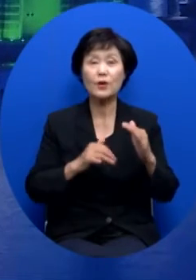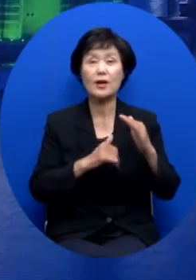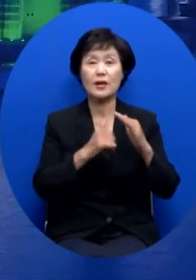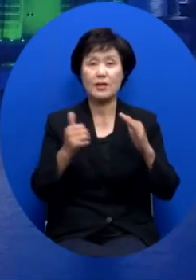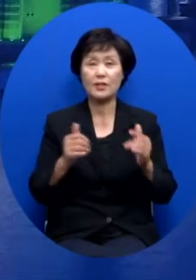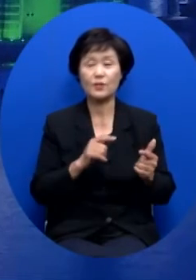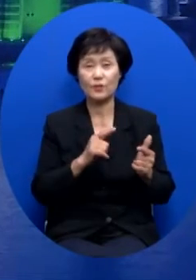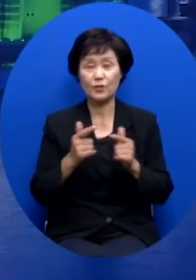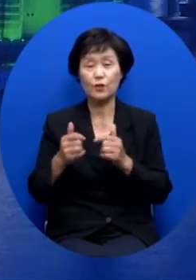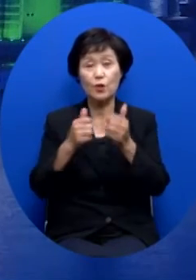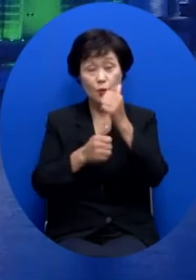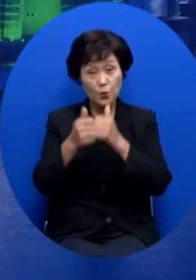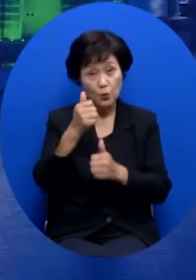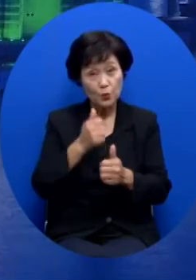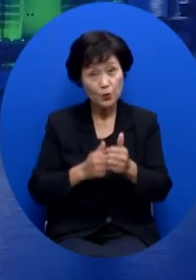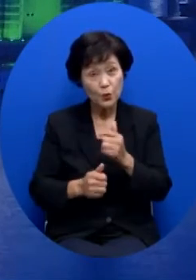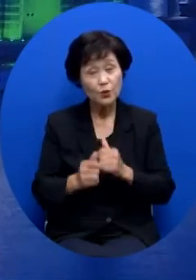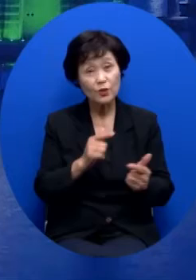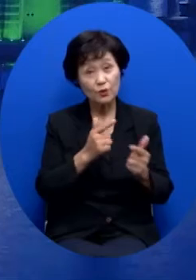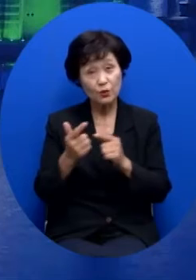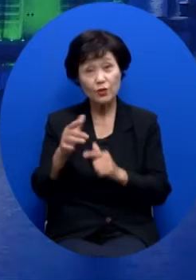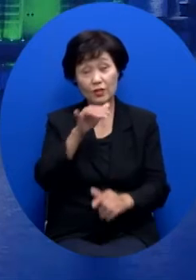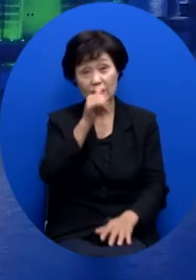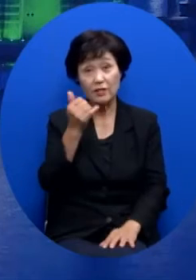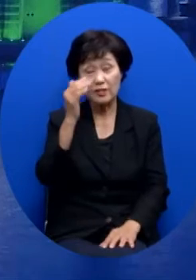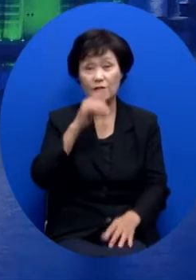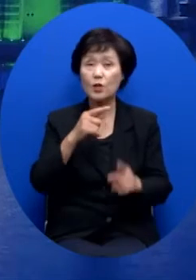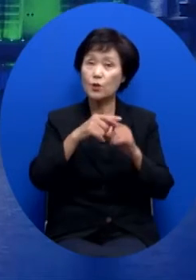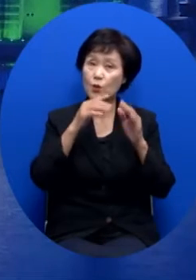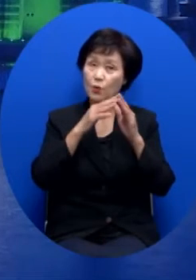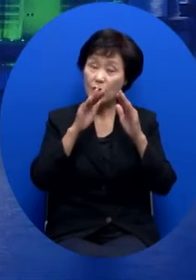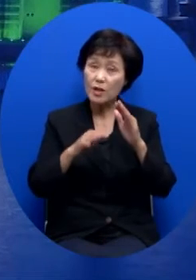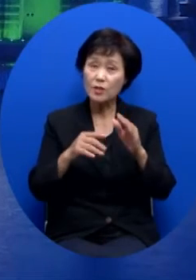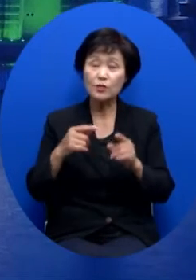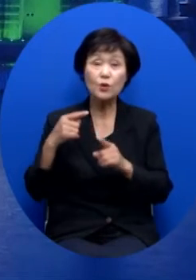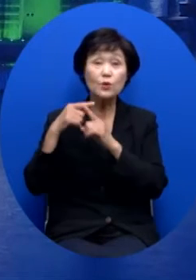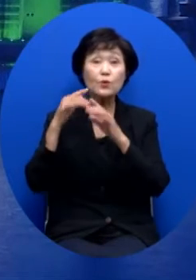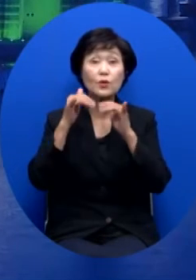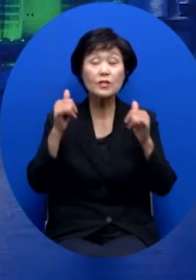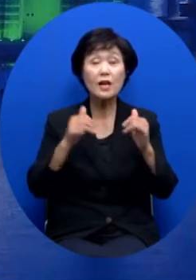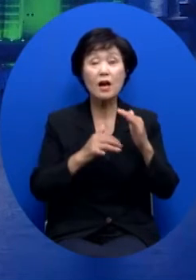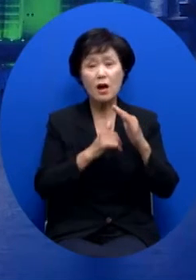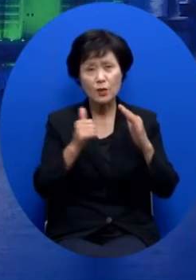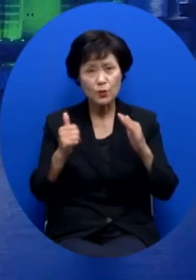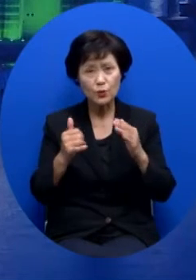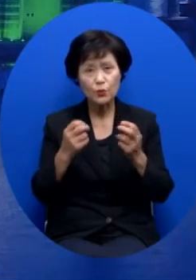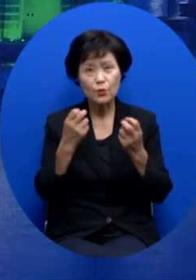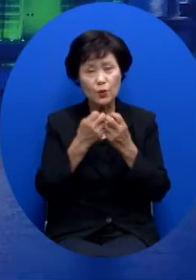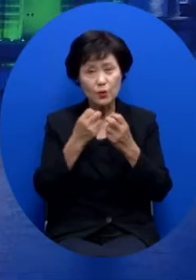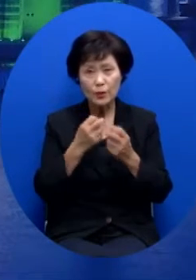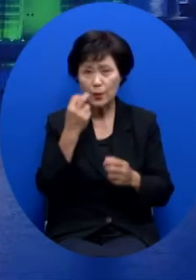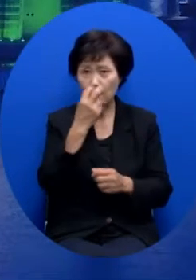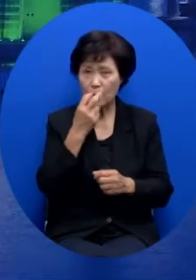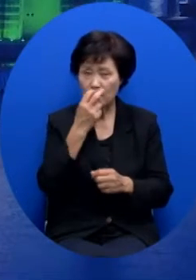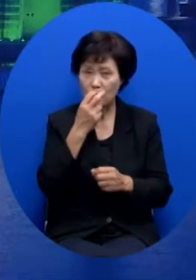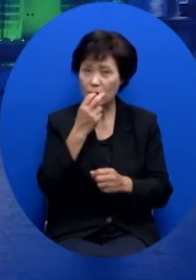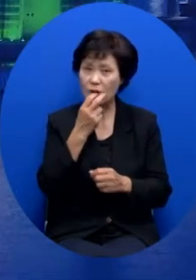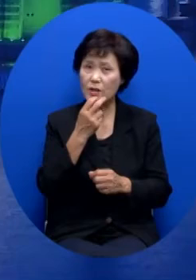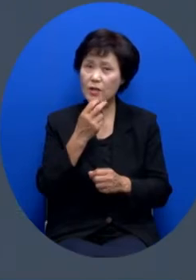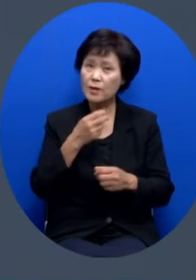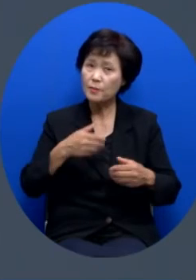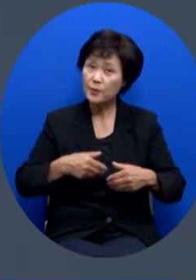그리고 후손들이 있을텐데요 어 교회에서 순교자 가족들은 어떻게 대우해야 하고 관리해야 하는지 말씀 부탁드리겠습니다